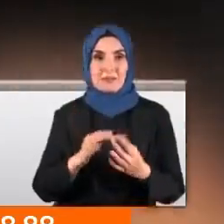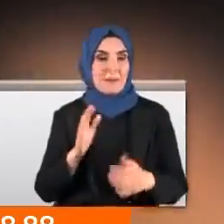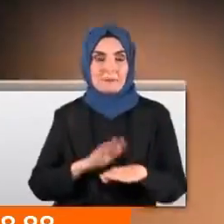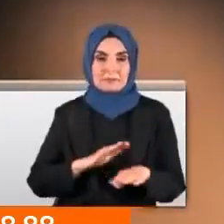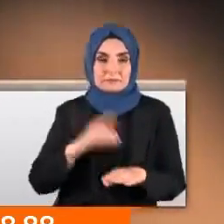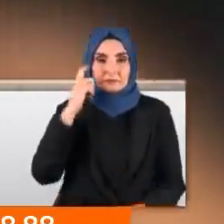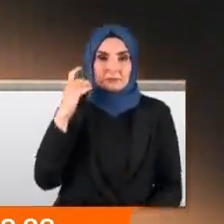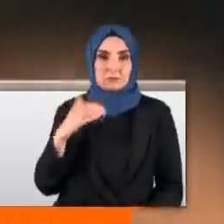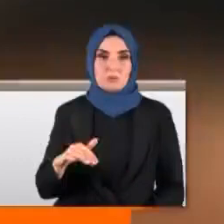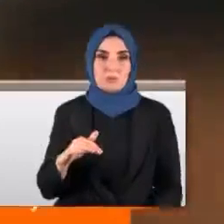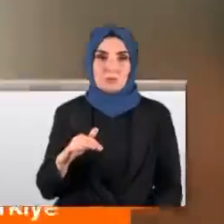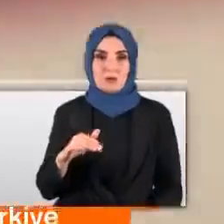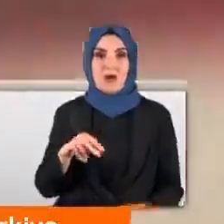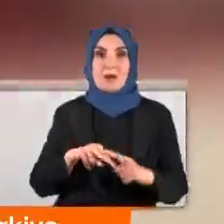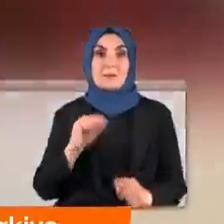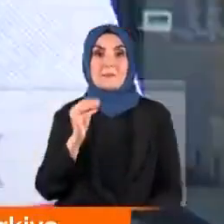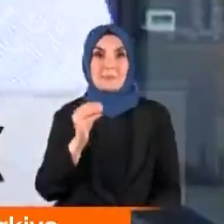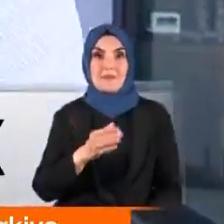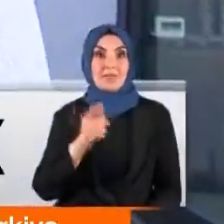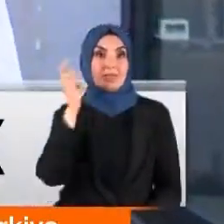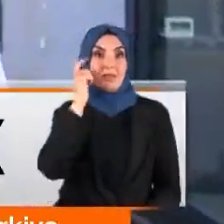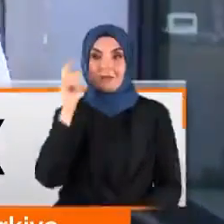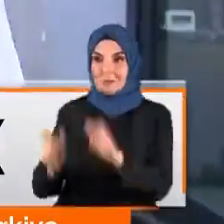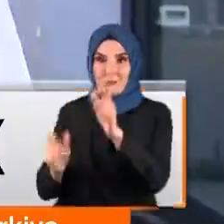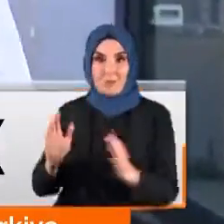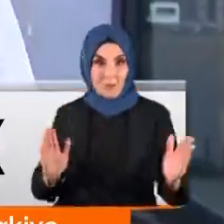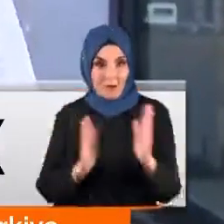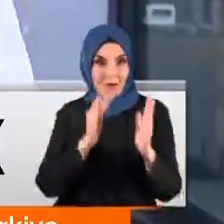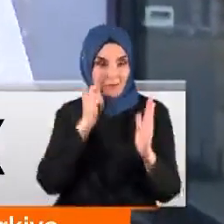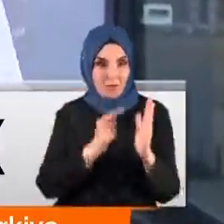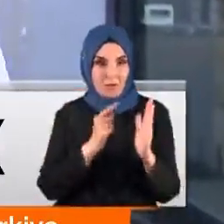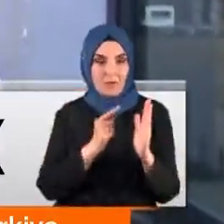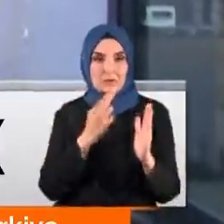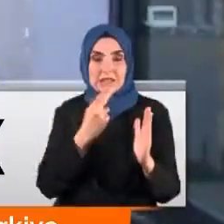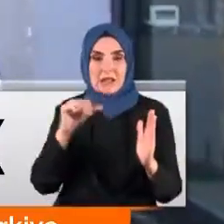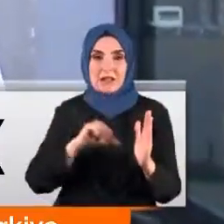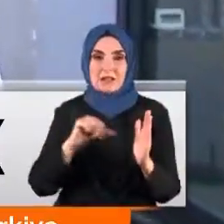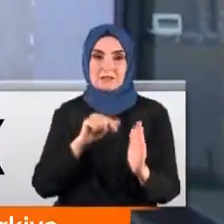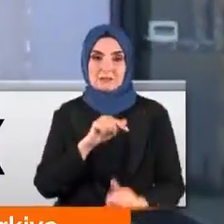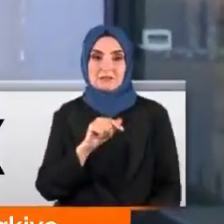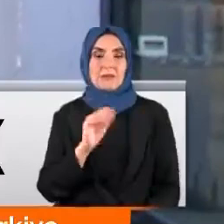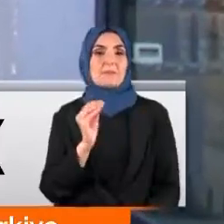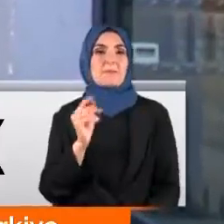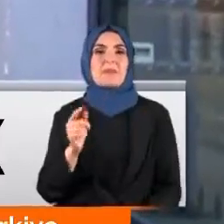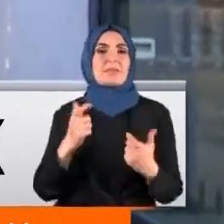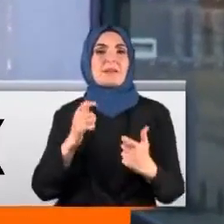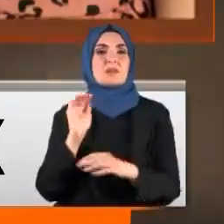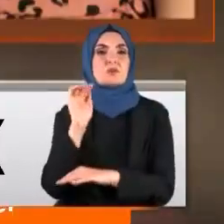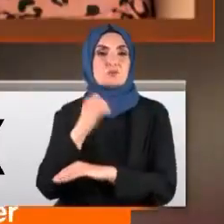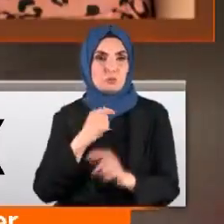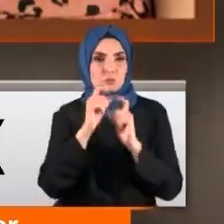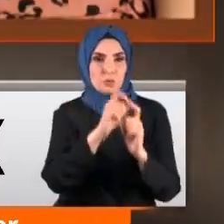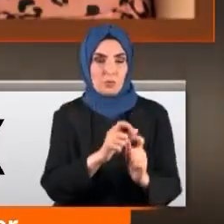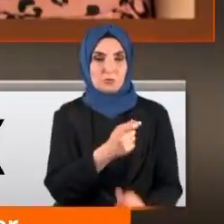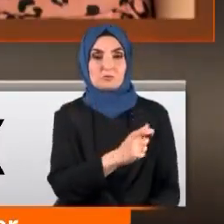bebeği tanıyanların karşısında adeta dili tutuldu. Ben şunu sordum. Asenat bebek nerede yaşıyor? O da diyor ki İstanbul'da yaşıyor. Cevap